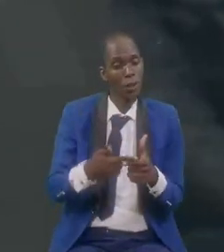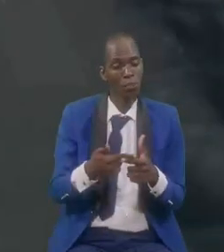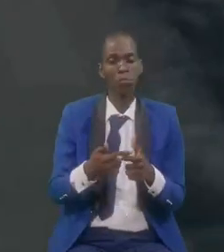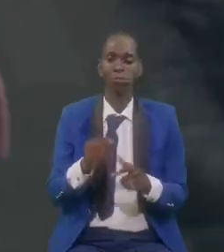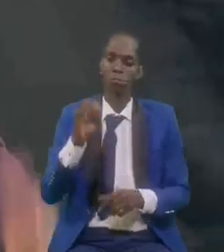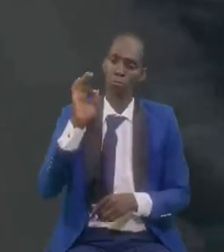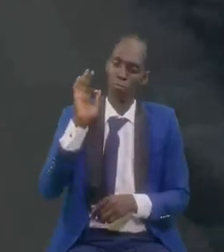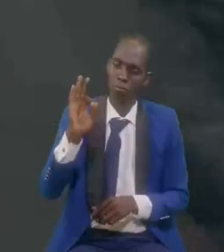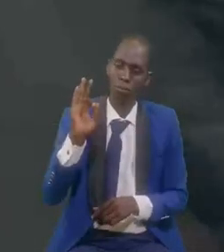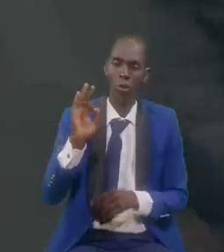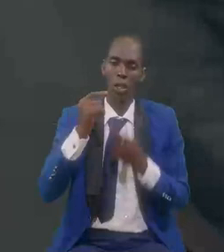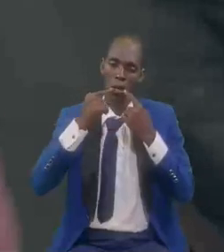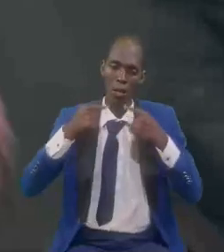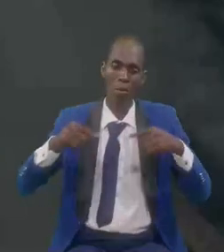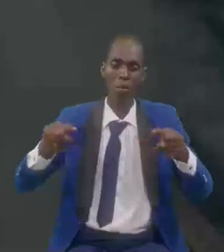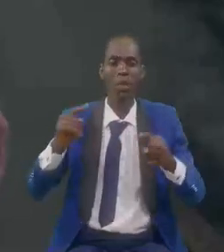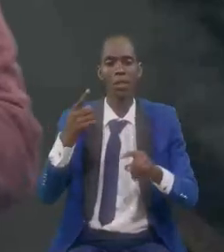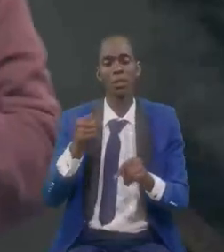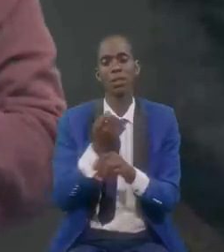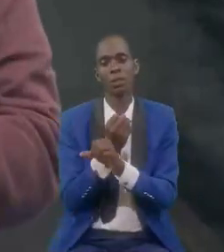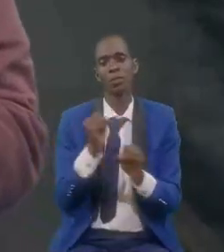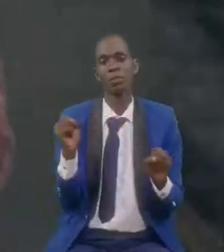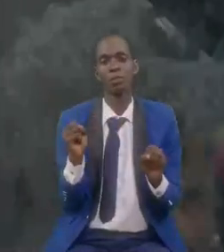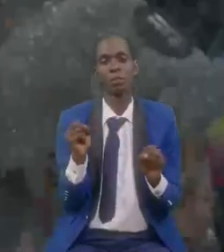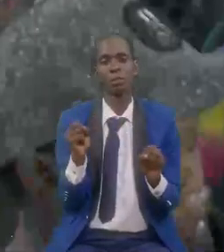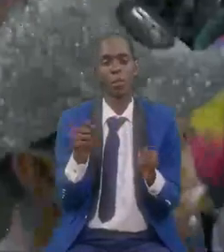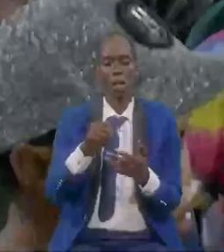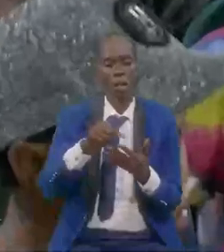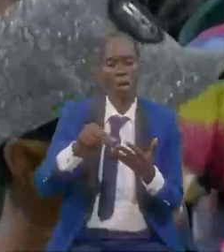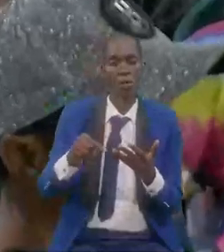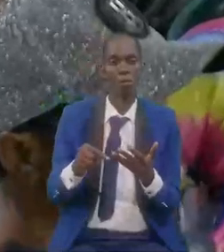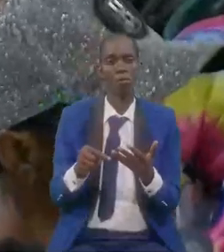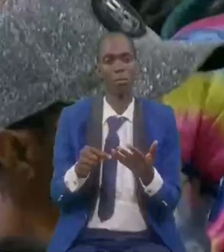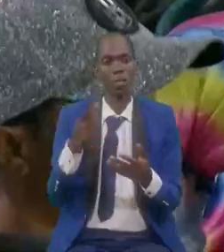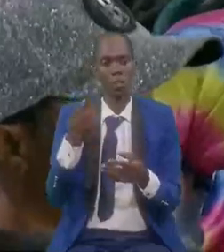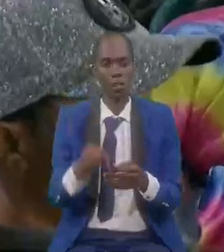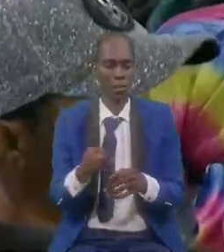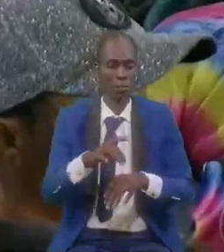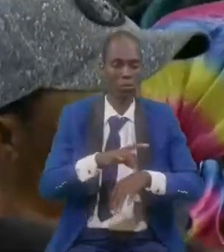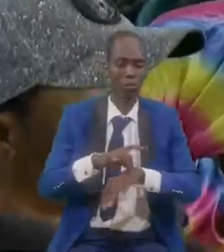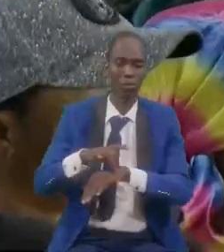je proclame, que j'annonce le salut parmi les païens.